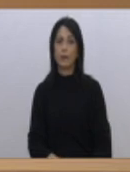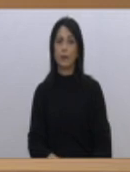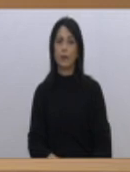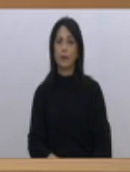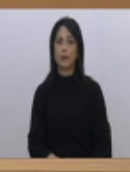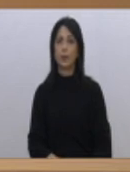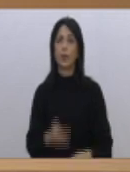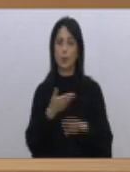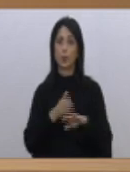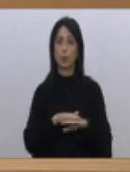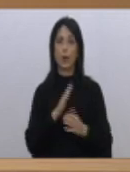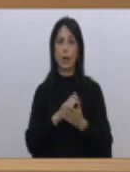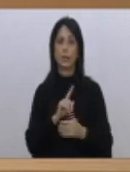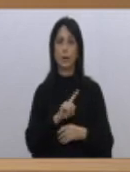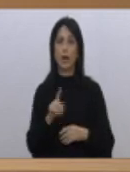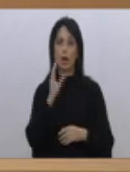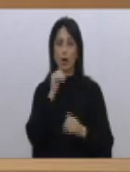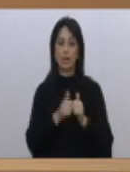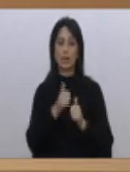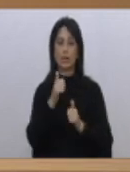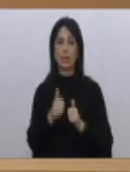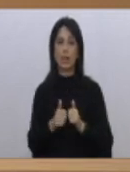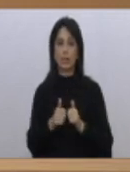რთული არის, რთული, მაგრამ როცა წინასწარ